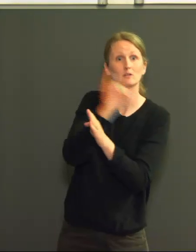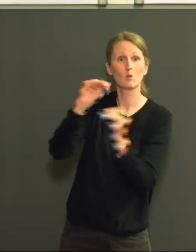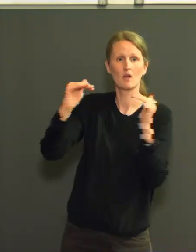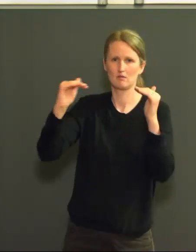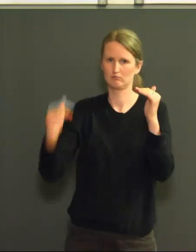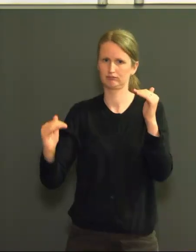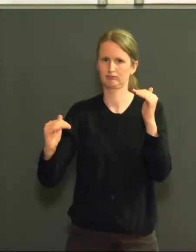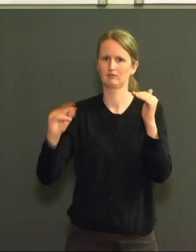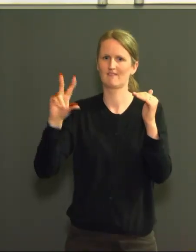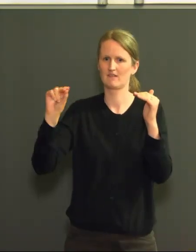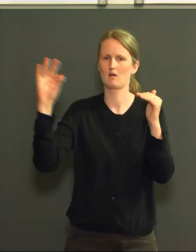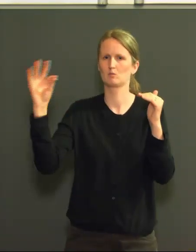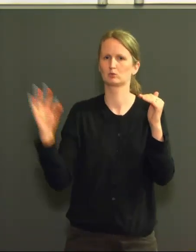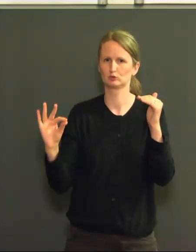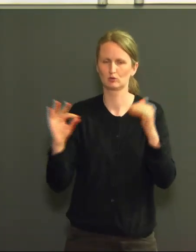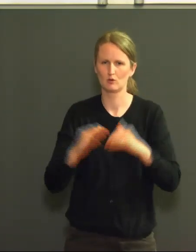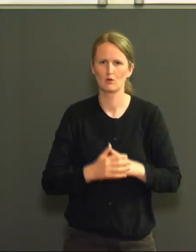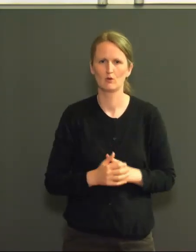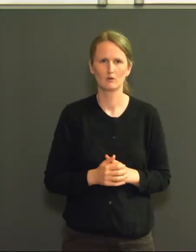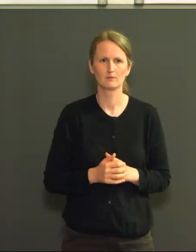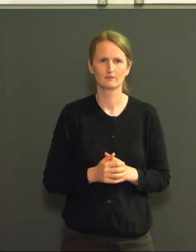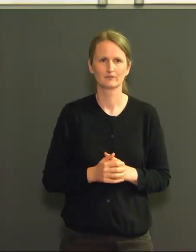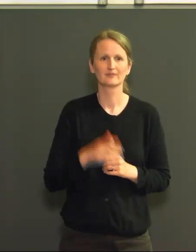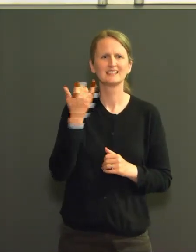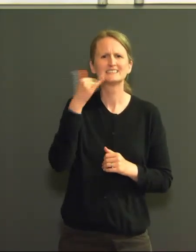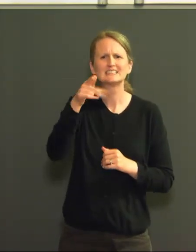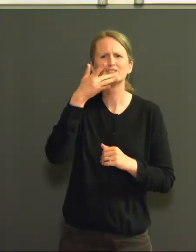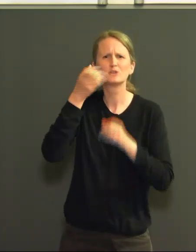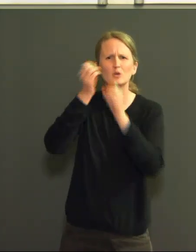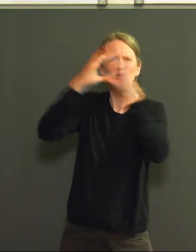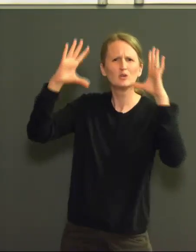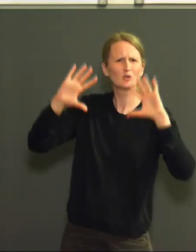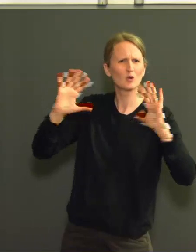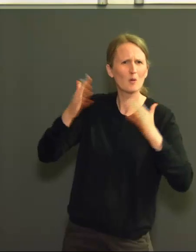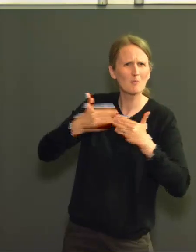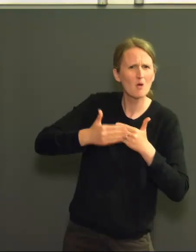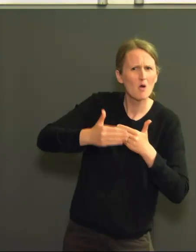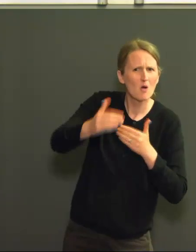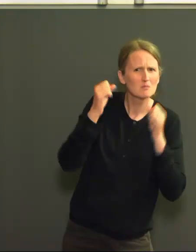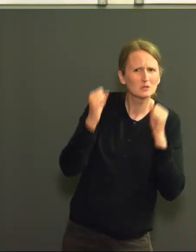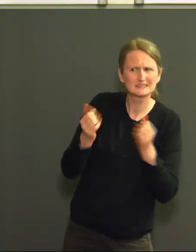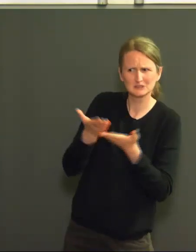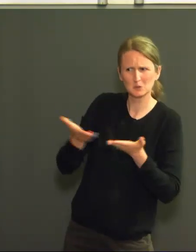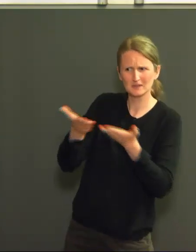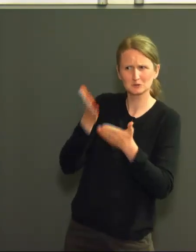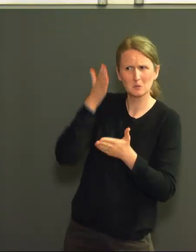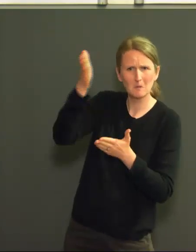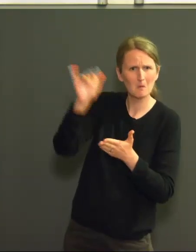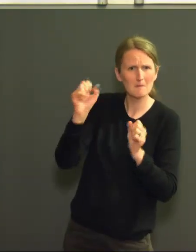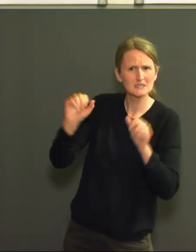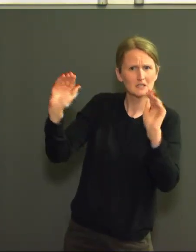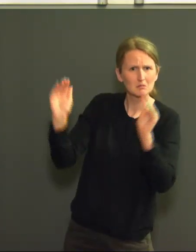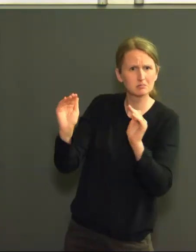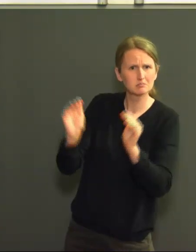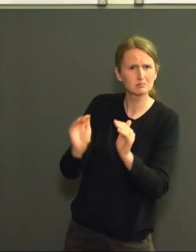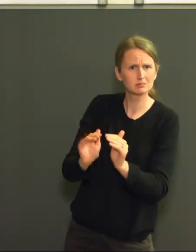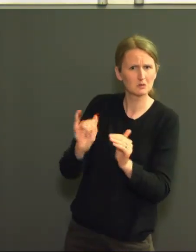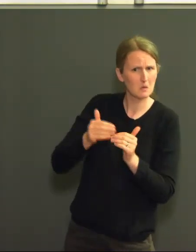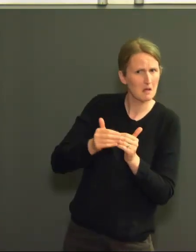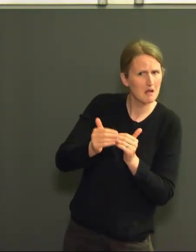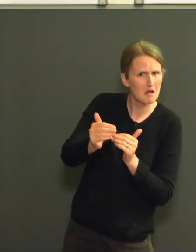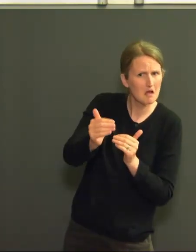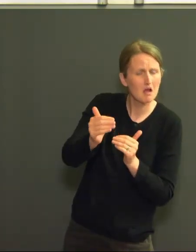si on s'attache à essayer de faire des projections en gardant la même vitesse de diminution que celle que nous avons pour l'instant, on devrait pouvoir atteindre le